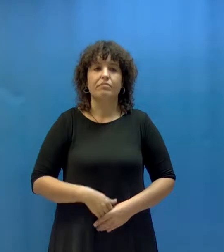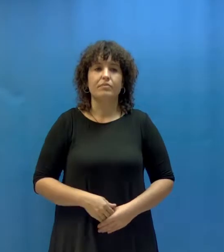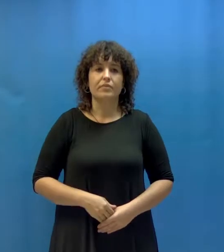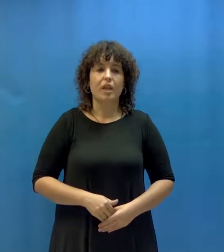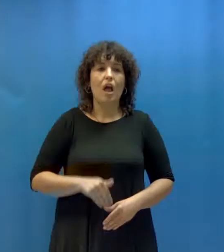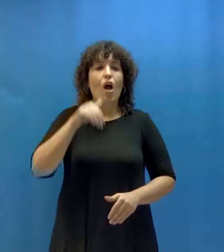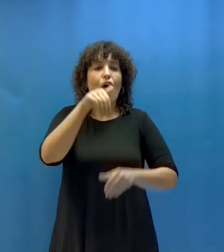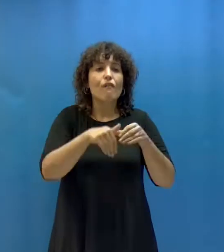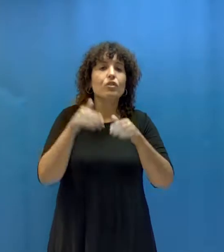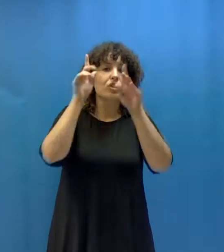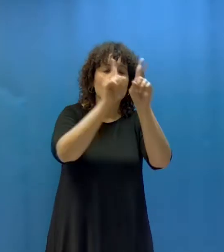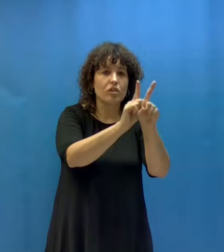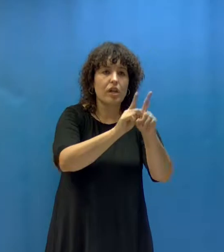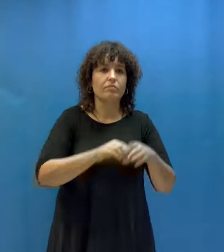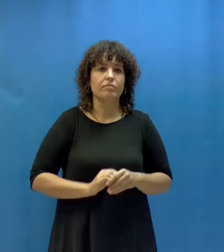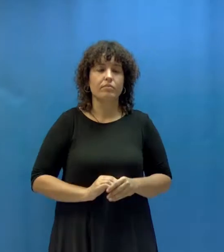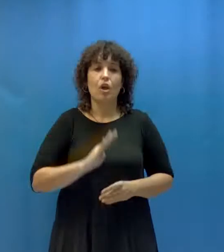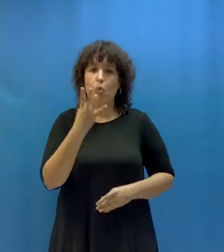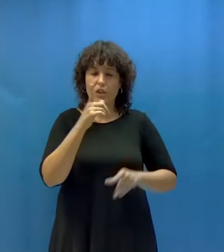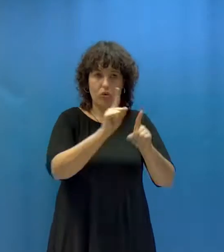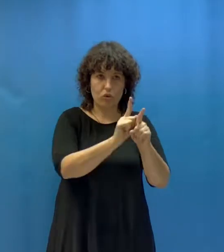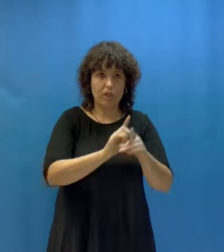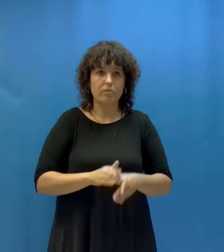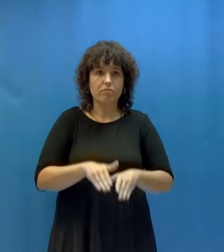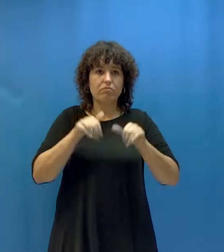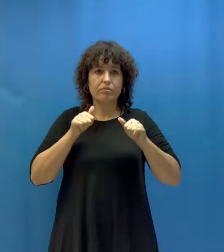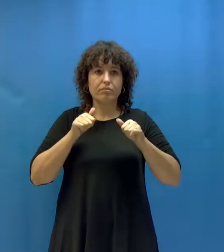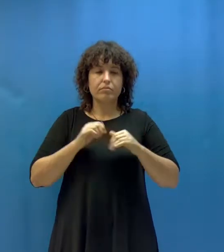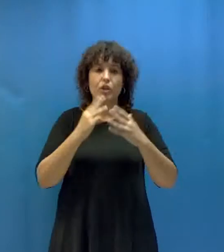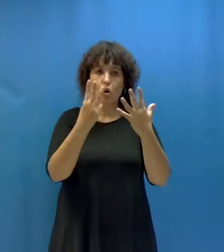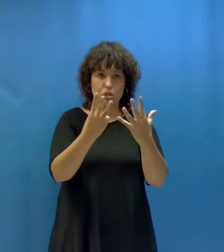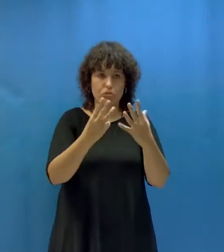contra. 4 en contra. Abstencions. 8.